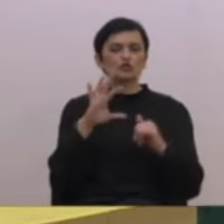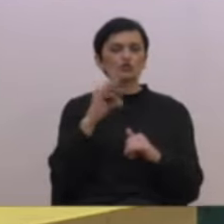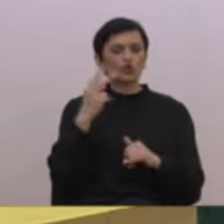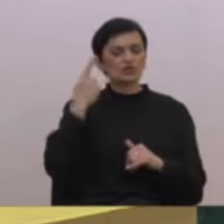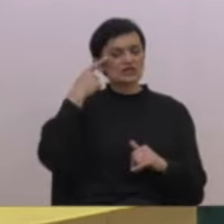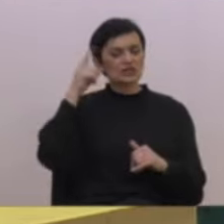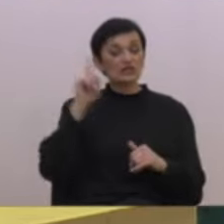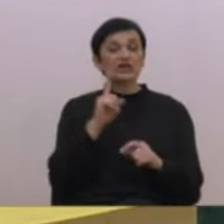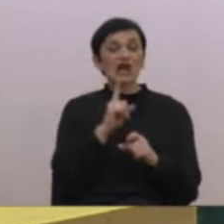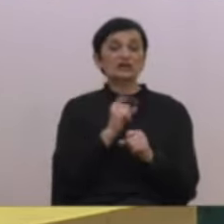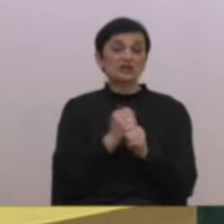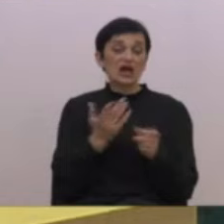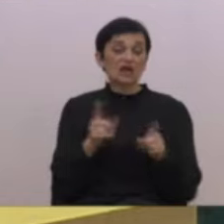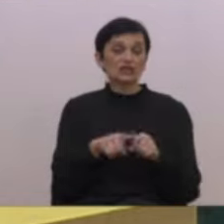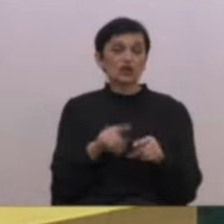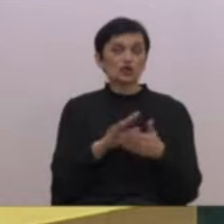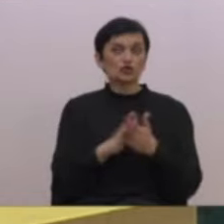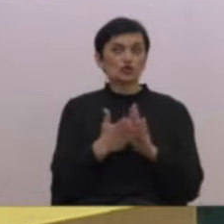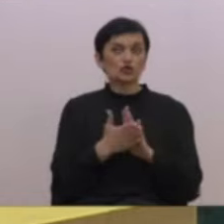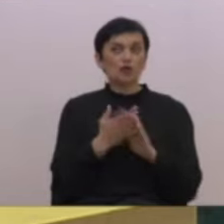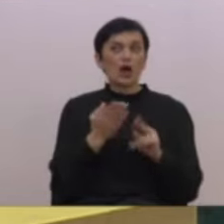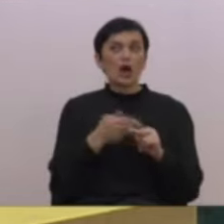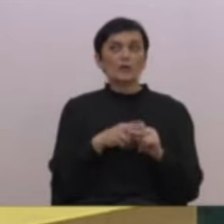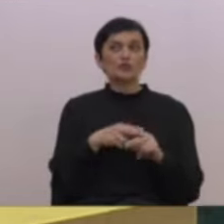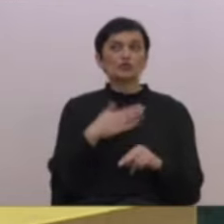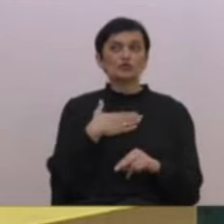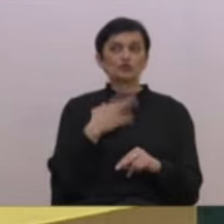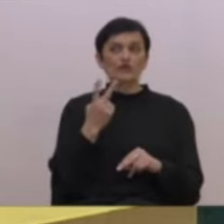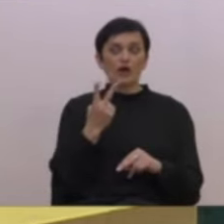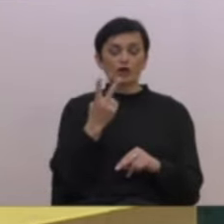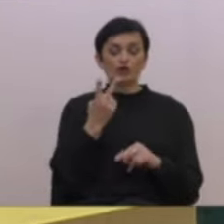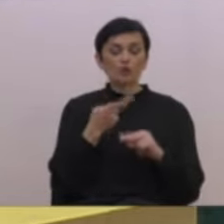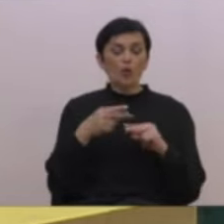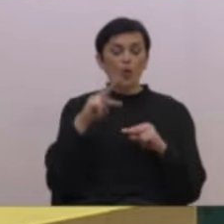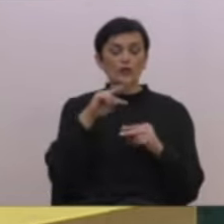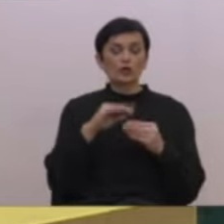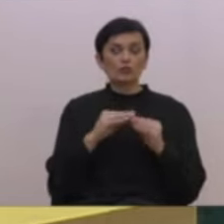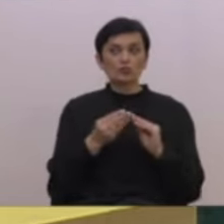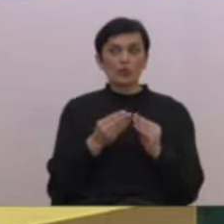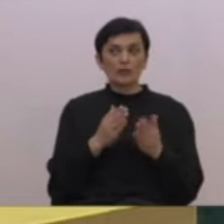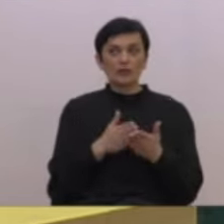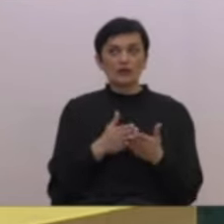ideologie, rasism, am asa situația. Am uitat, ce ne urma, gi, problema, gok, sam, ușem, tu, așim.